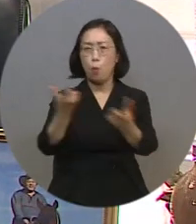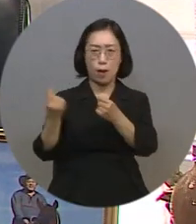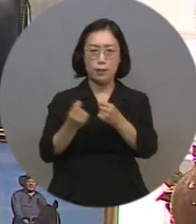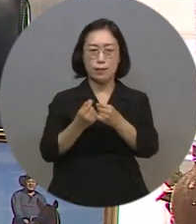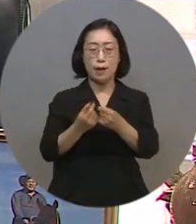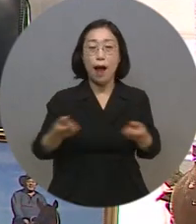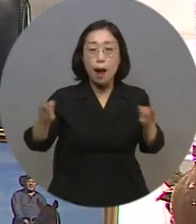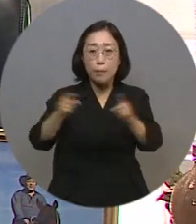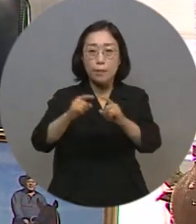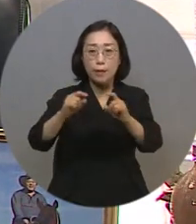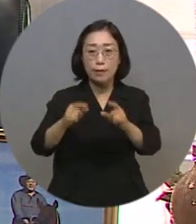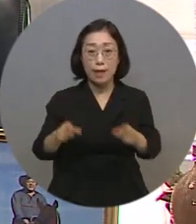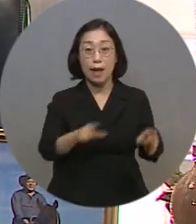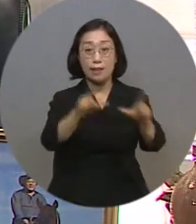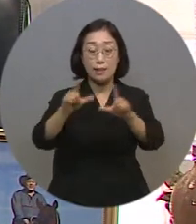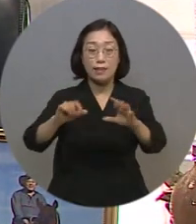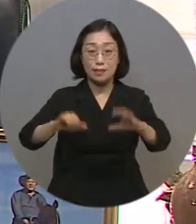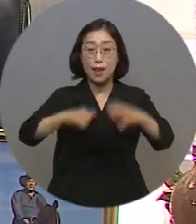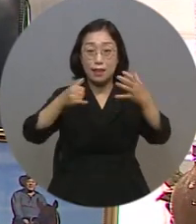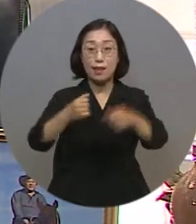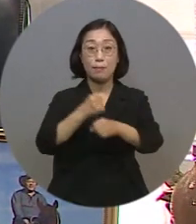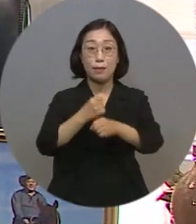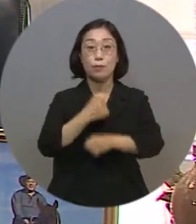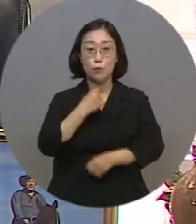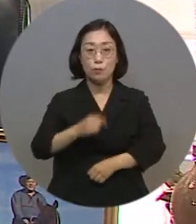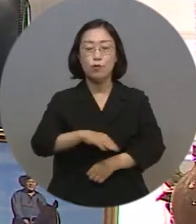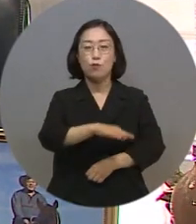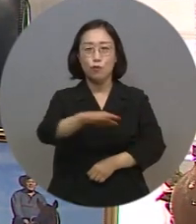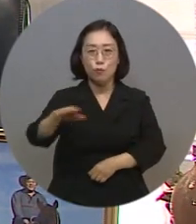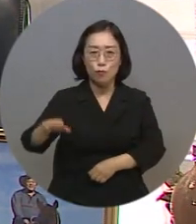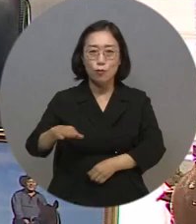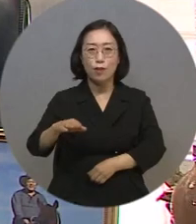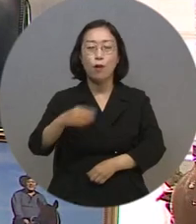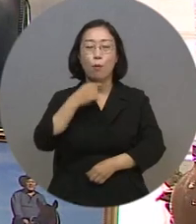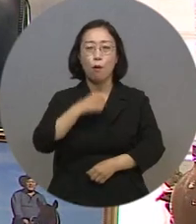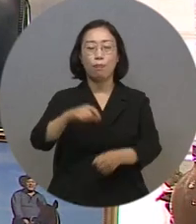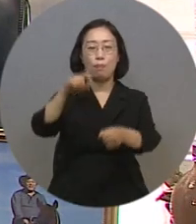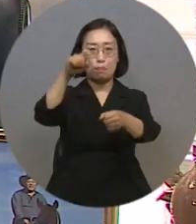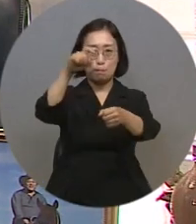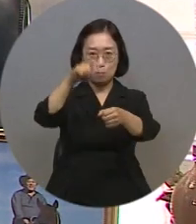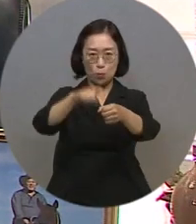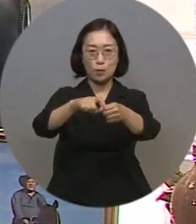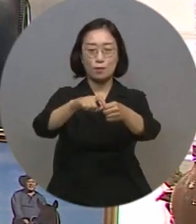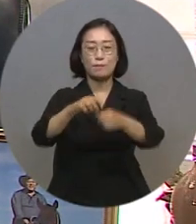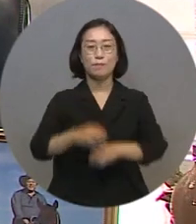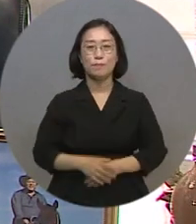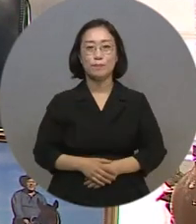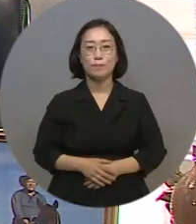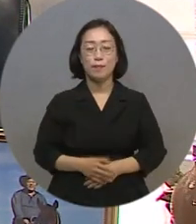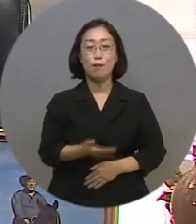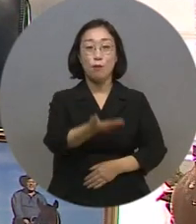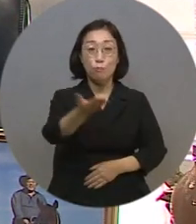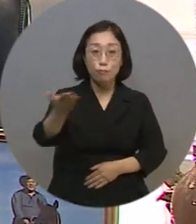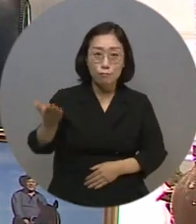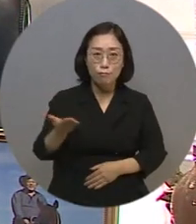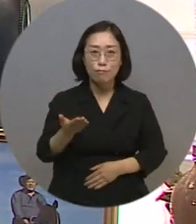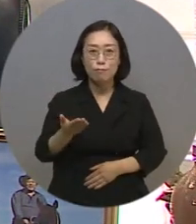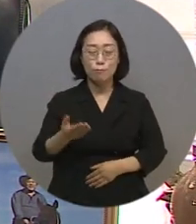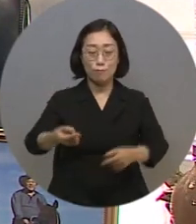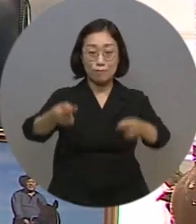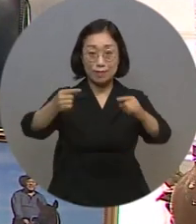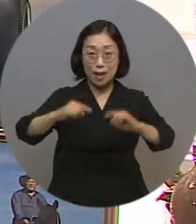함께 살 수 있는 세상을 만들어 보자는게 오늘 캠페인의 주요 목적입니다 여러분들도 많이